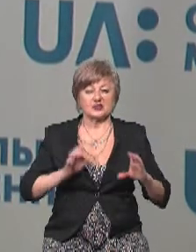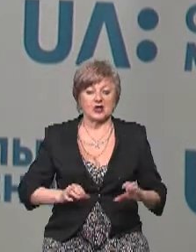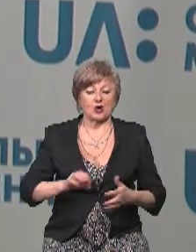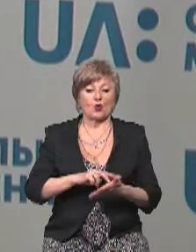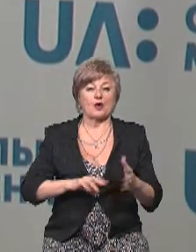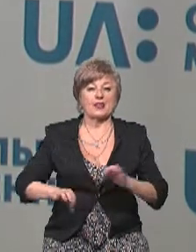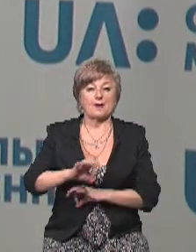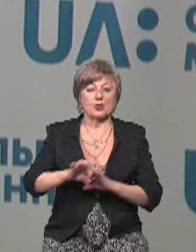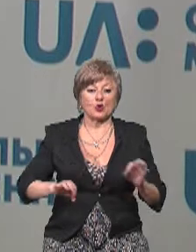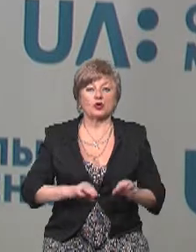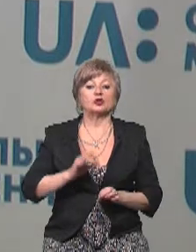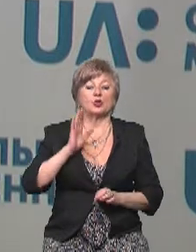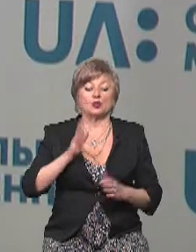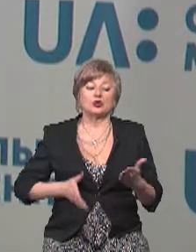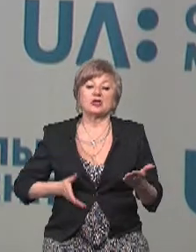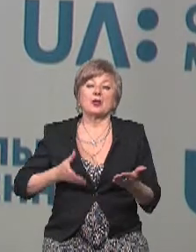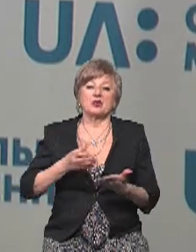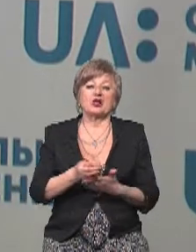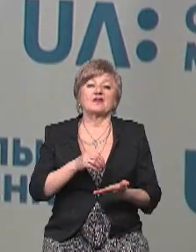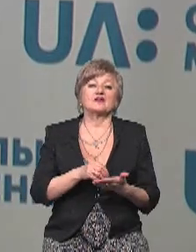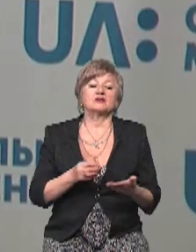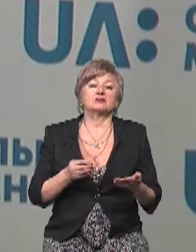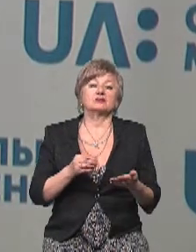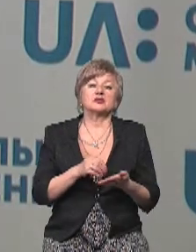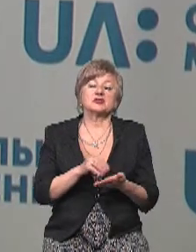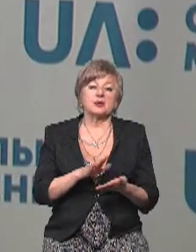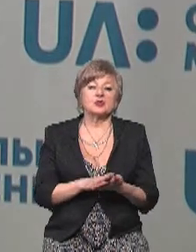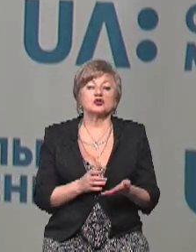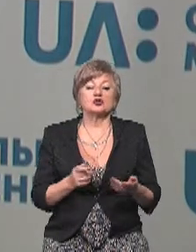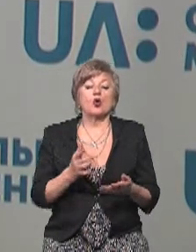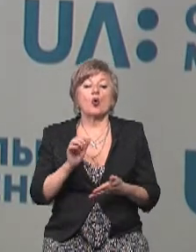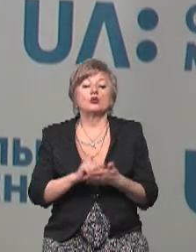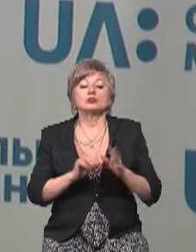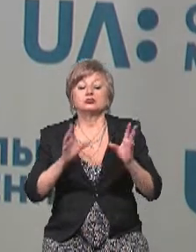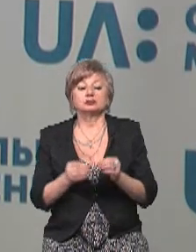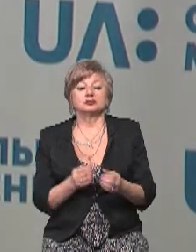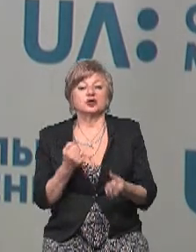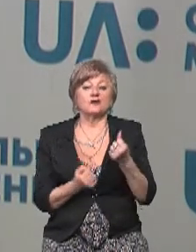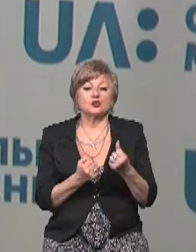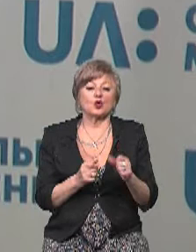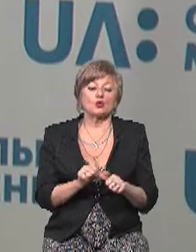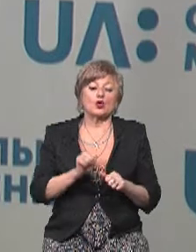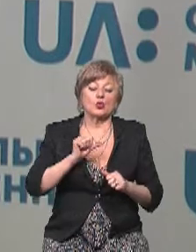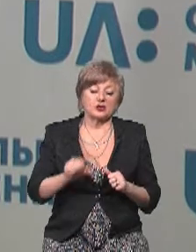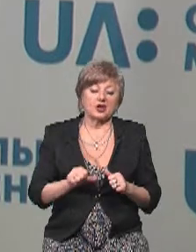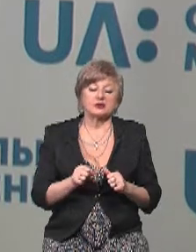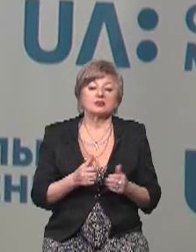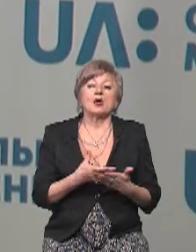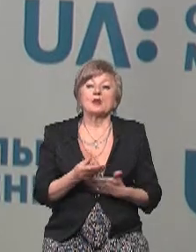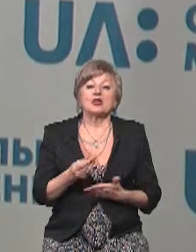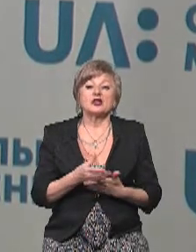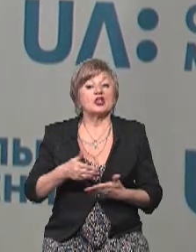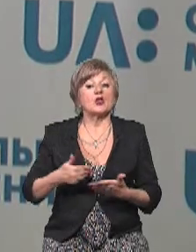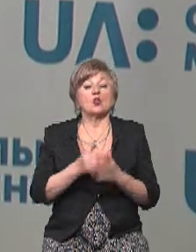зазначено, що буде платіж фіксований в залежності від об'єму авто та окремо буде екологічний платіж. Яким буде новий